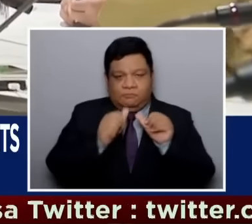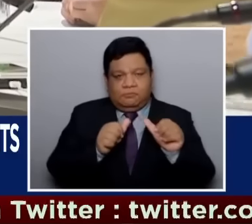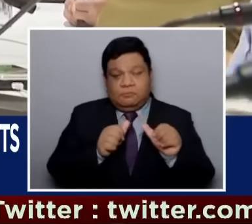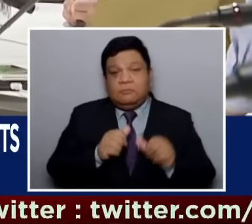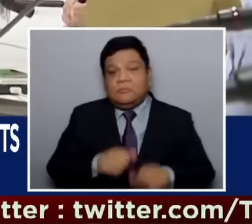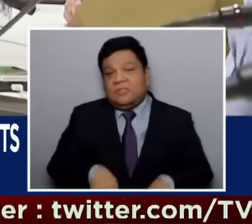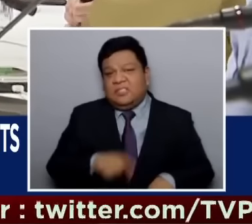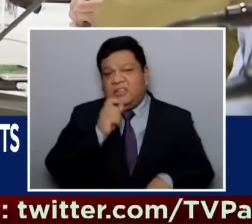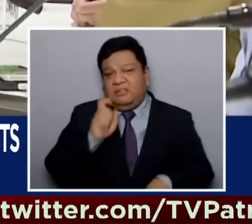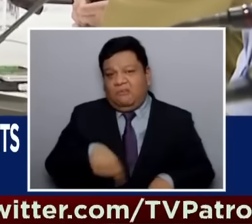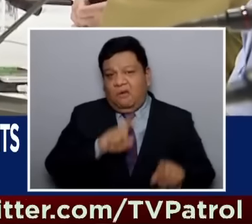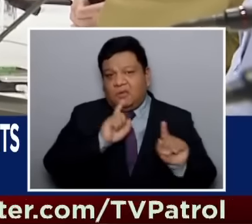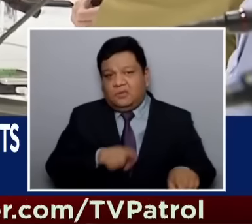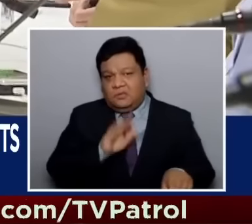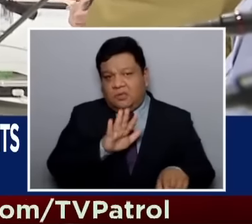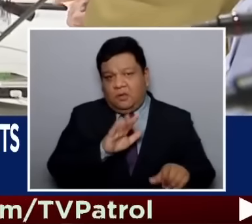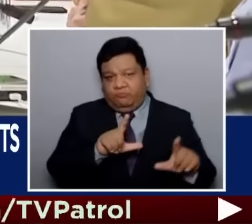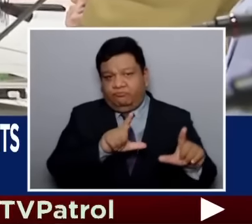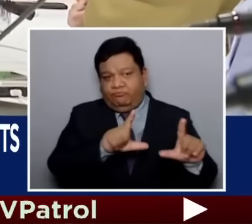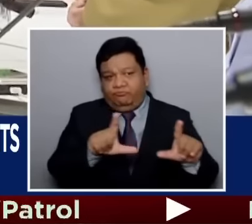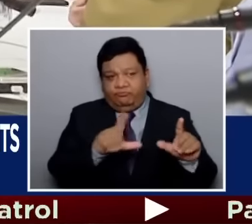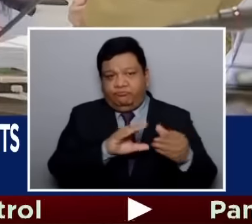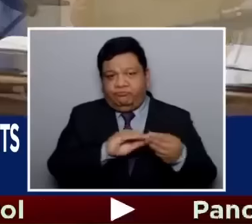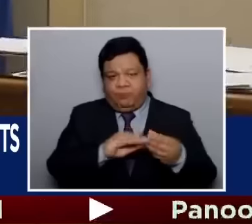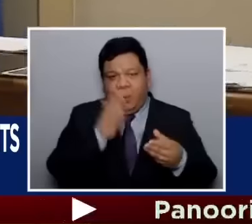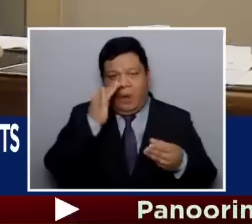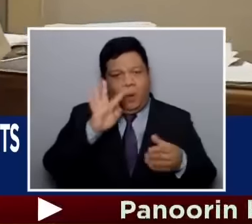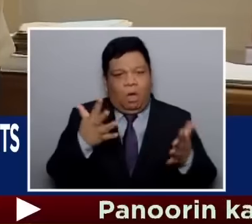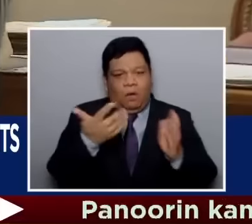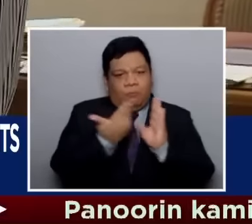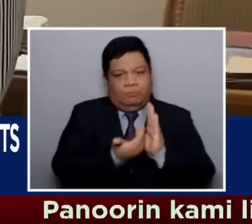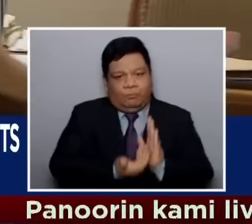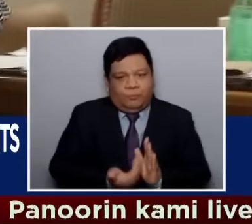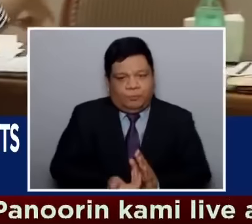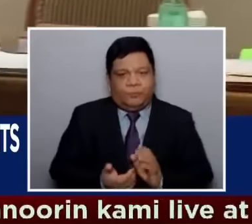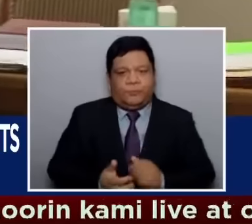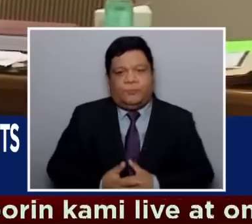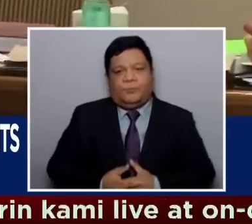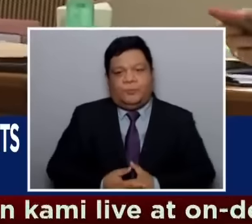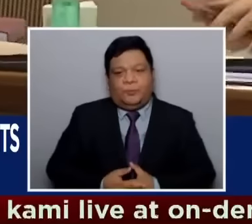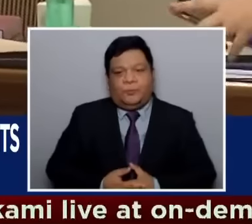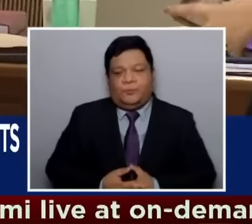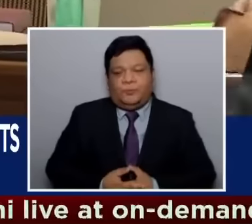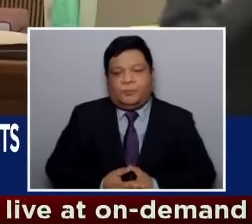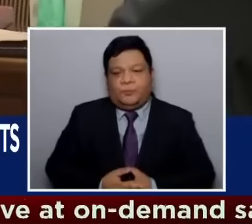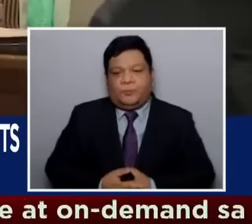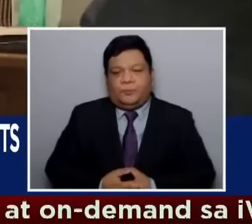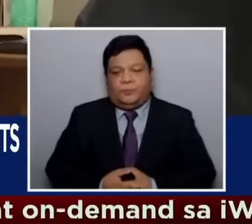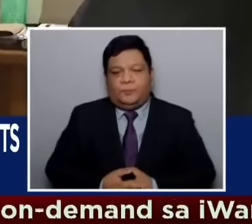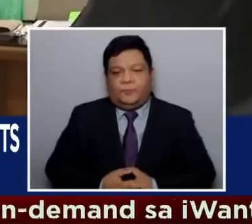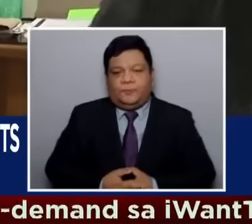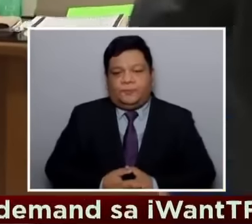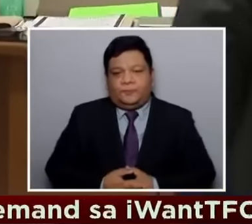mga ganitong paratang, lalo na't wala naman itong basihan. Pia Gutierrez, ABS-CBN News.